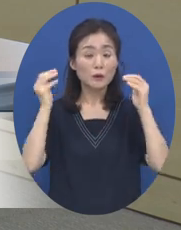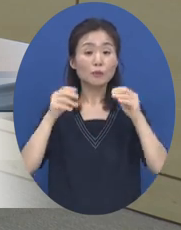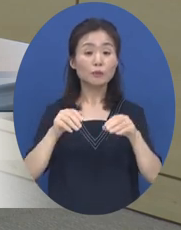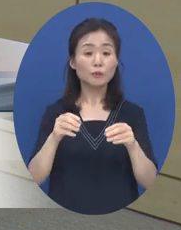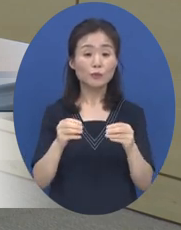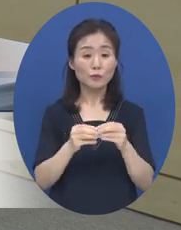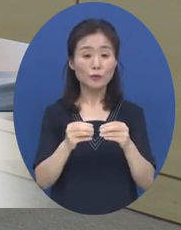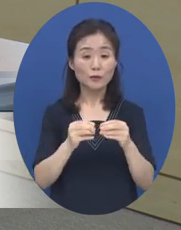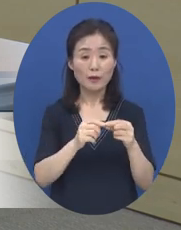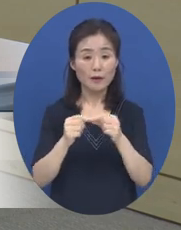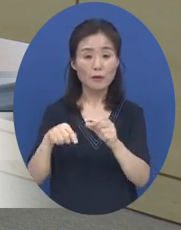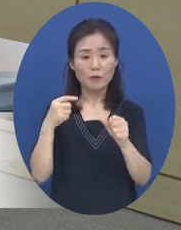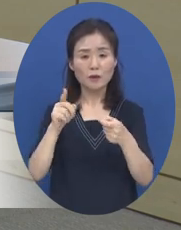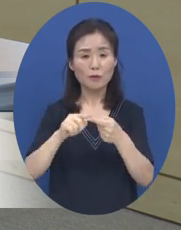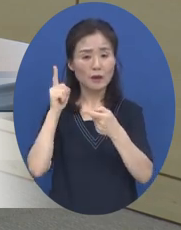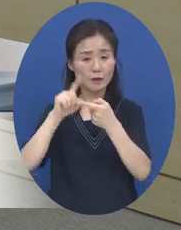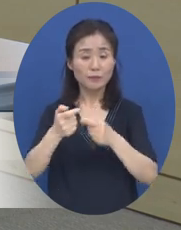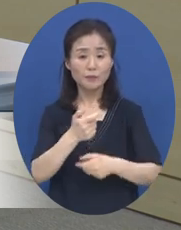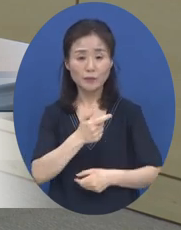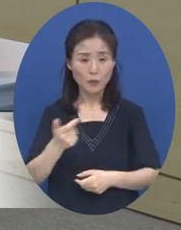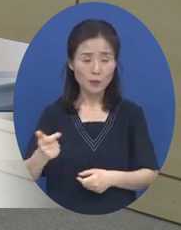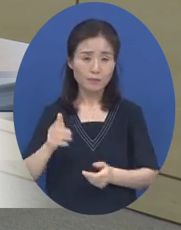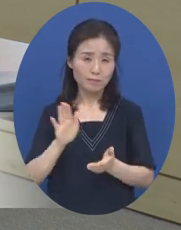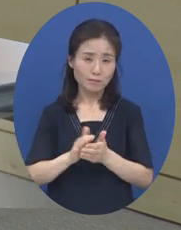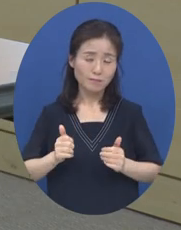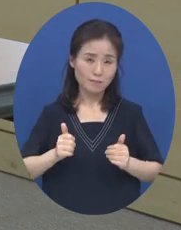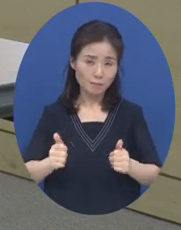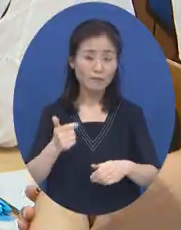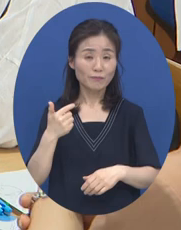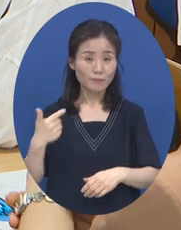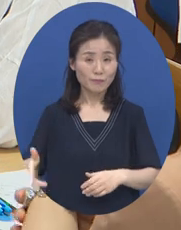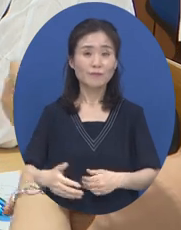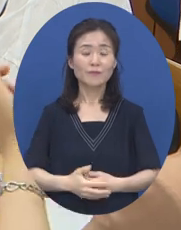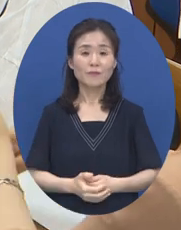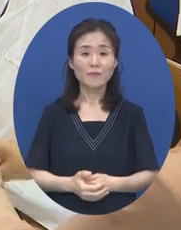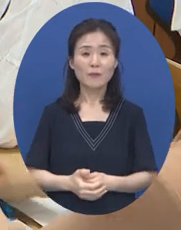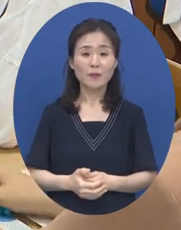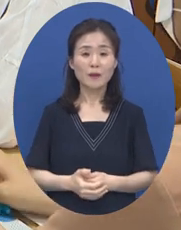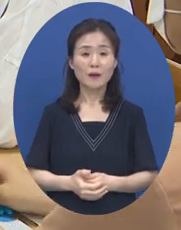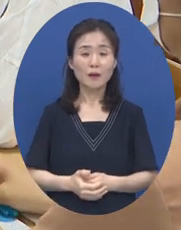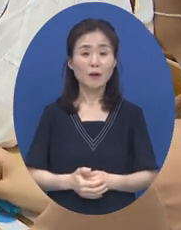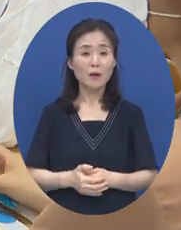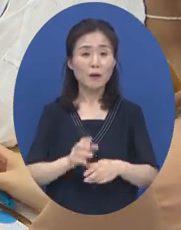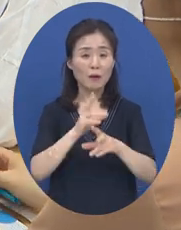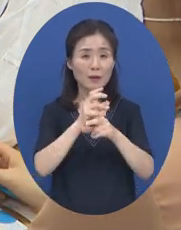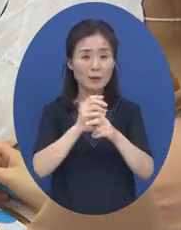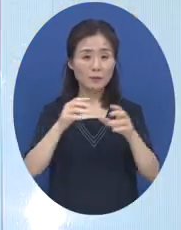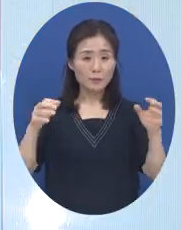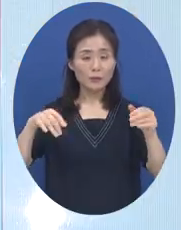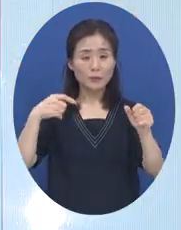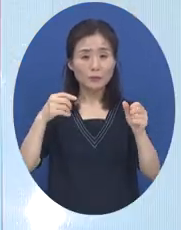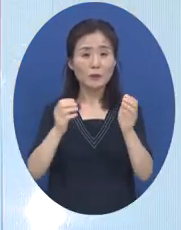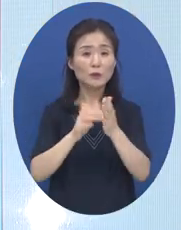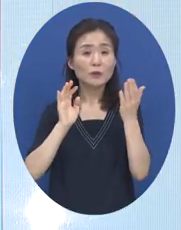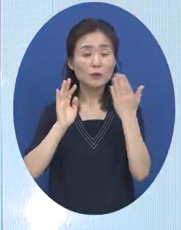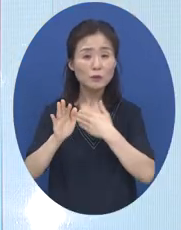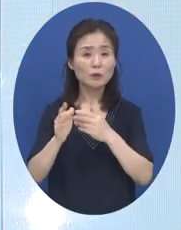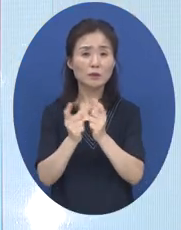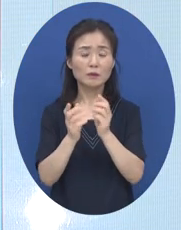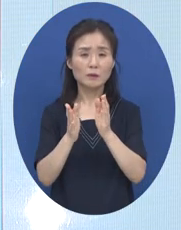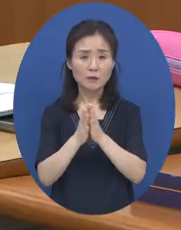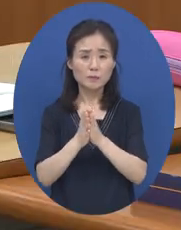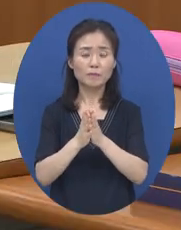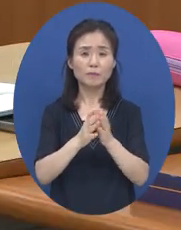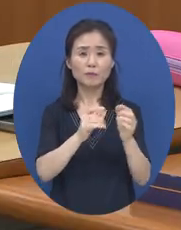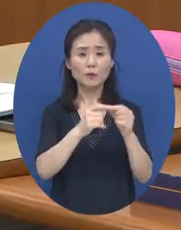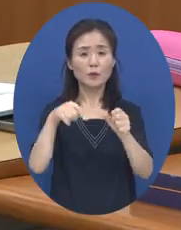또 반응도 굉장히 좋으시고 열의가 대단하세요. 온라인 집합 교육을 마친 뒤엔 실제 교육이 이루어지는